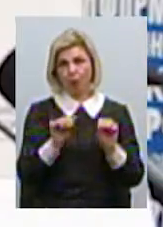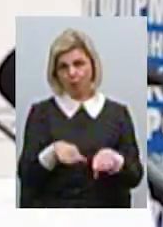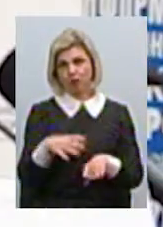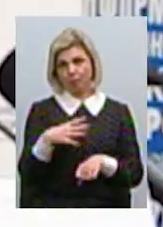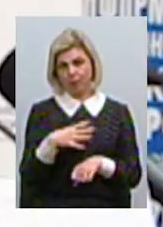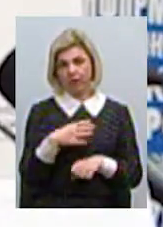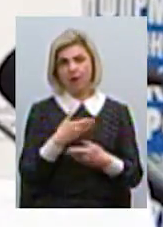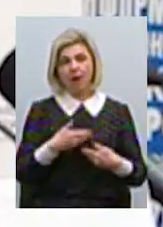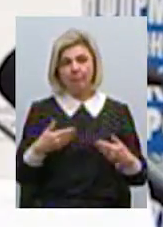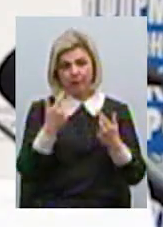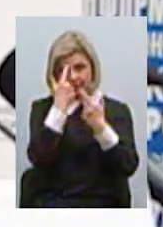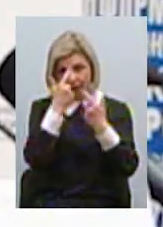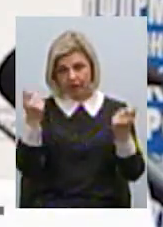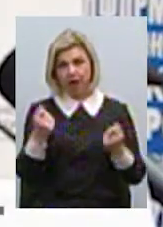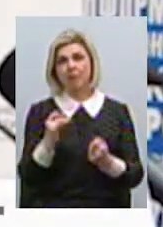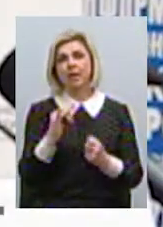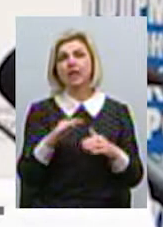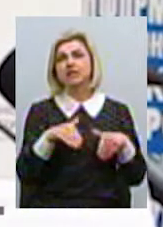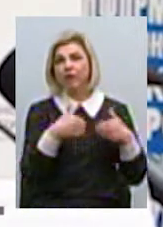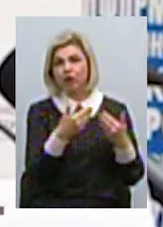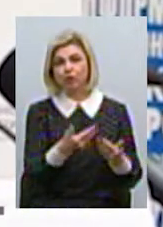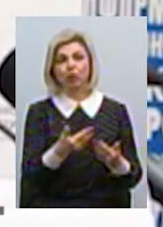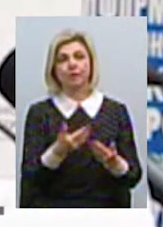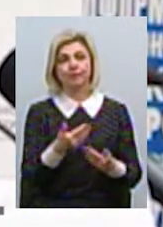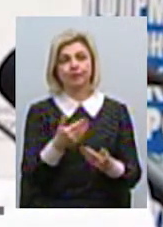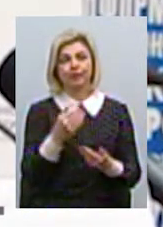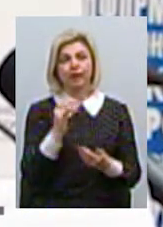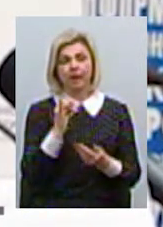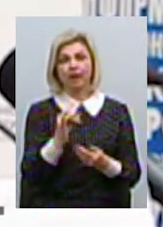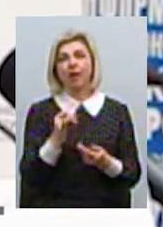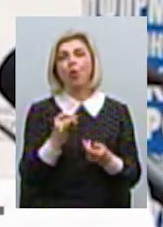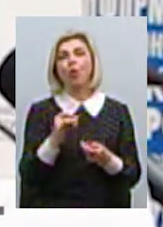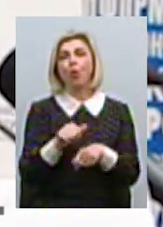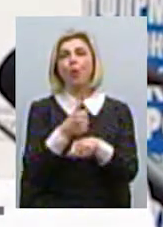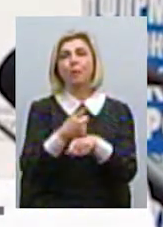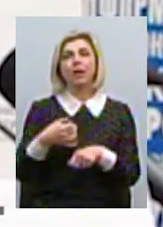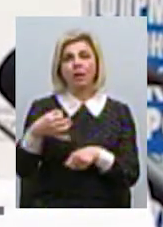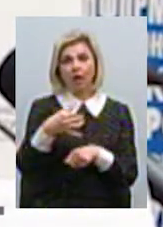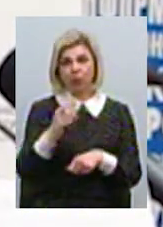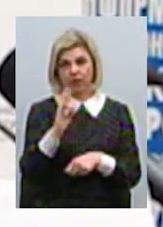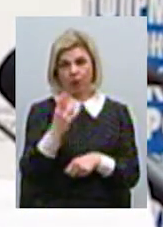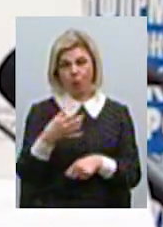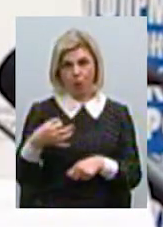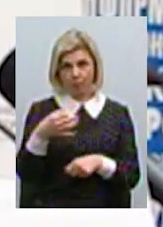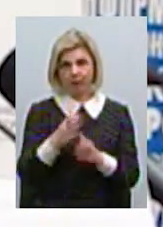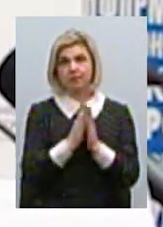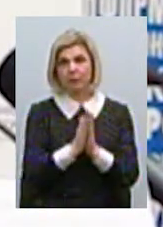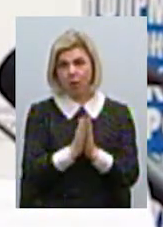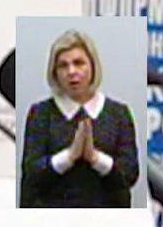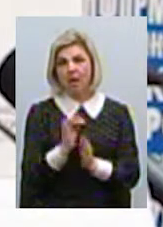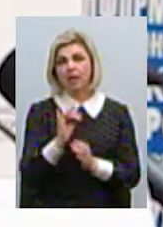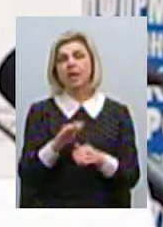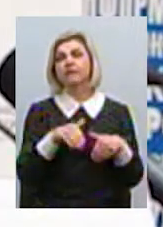закликаємо, ми вже звернулися і до губернатора Миколаївської області з таким проханням, звернулися і до